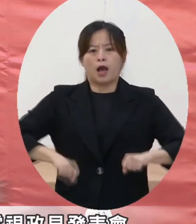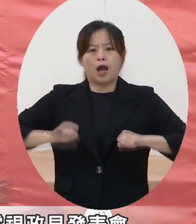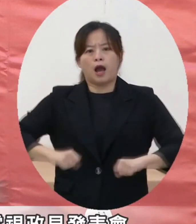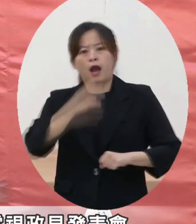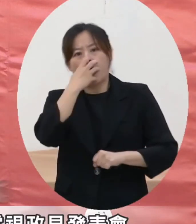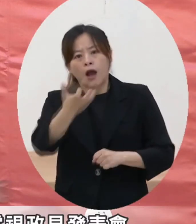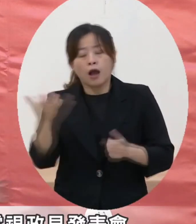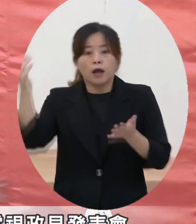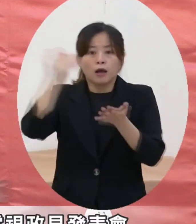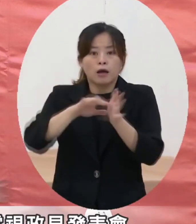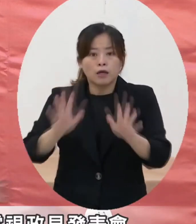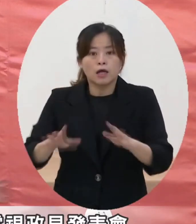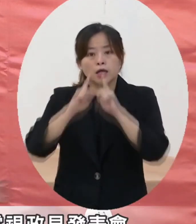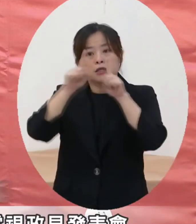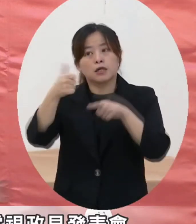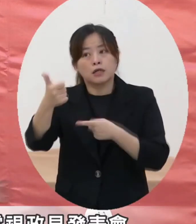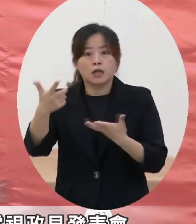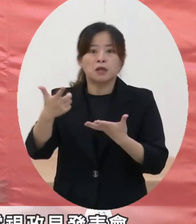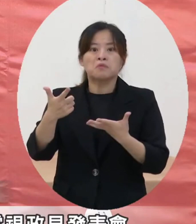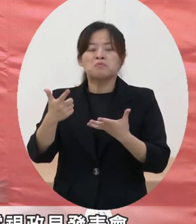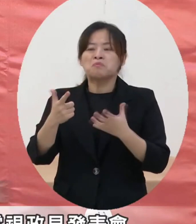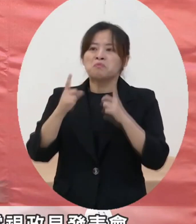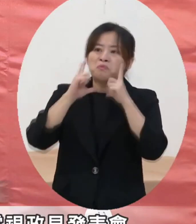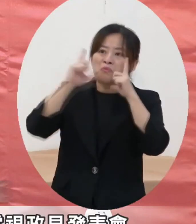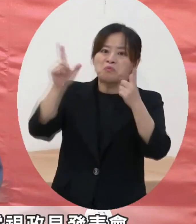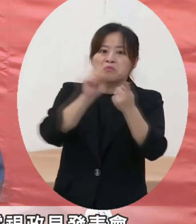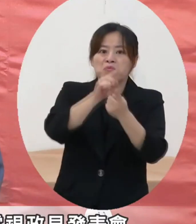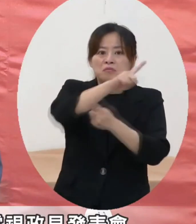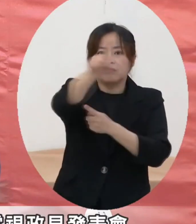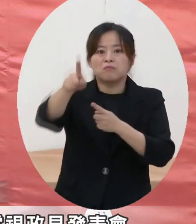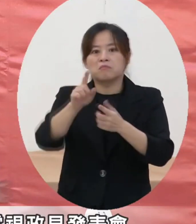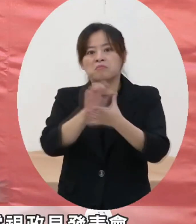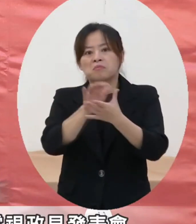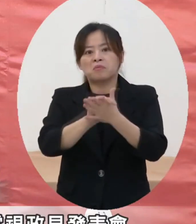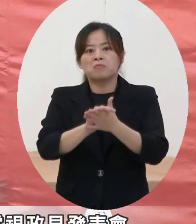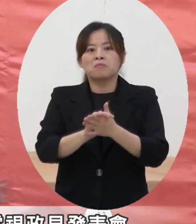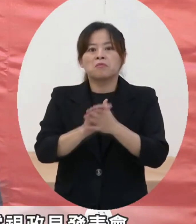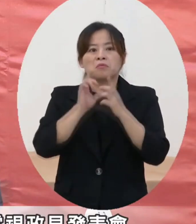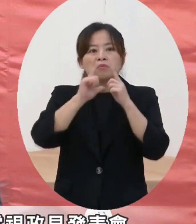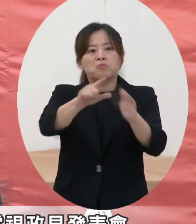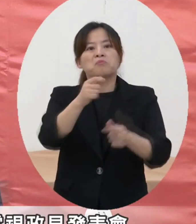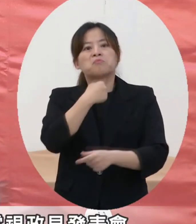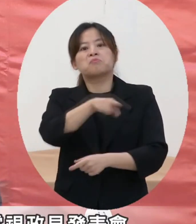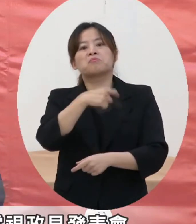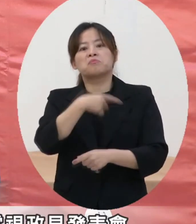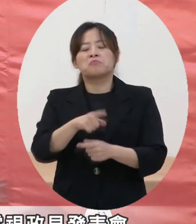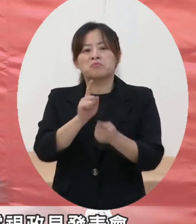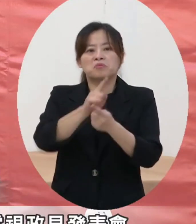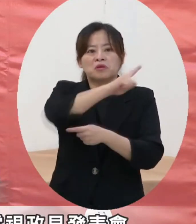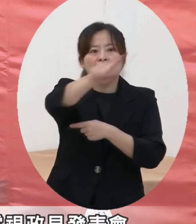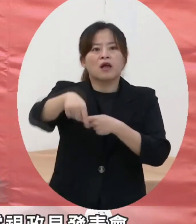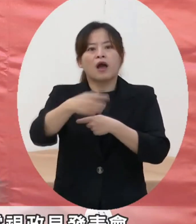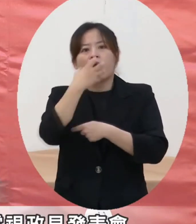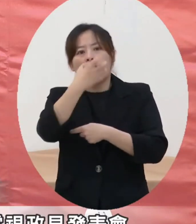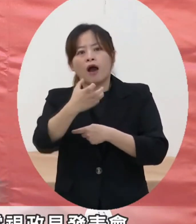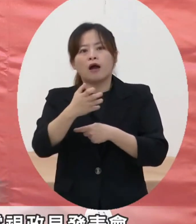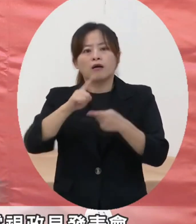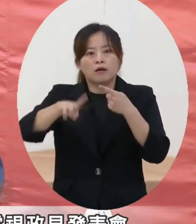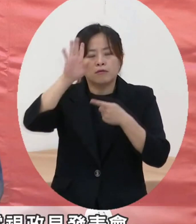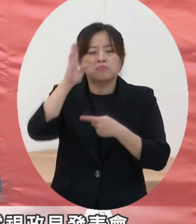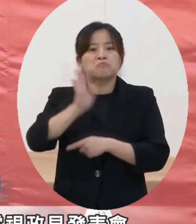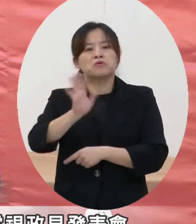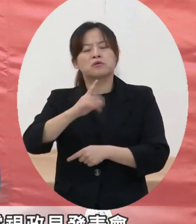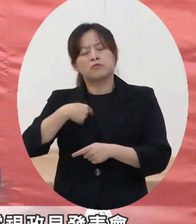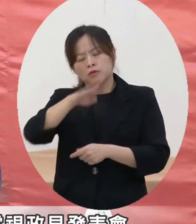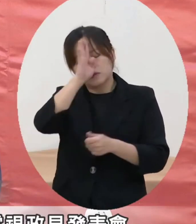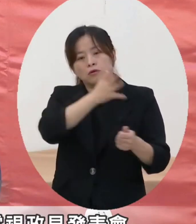损失。到现在，张先生还不愿意向受害的市民朋友正面回应，也不愿意向受害的市民朋友道歉。我